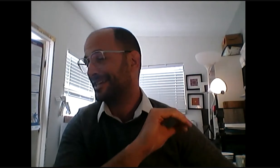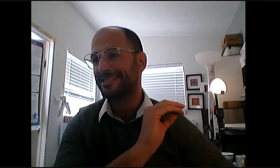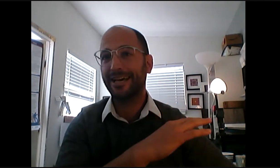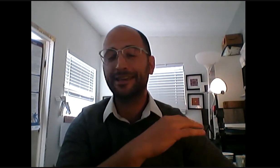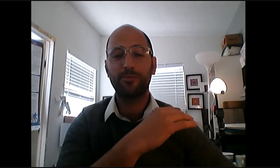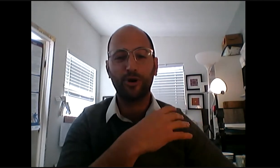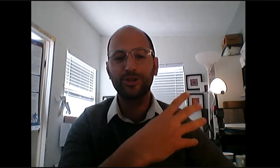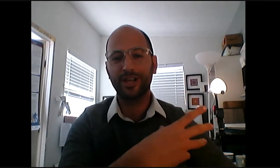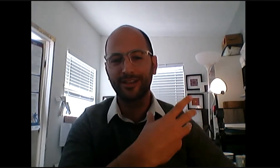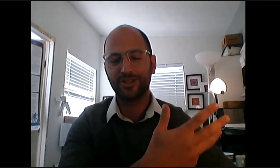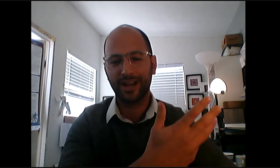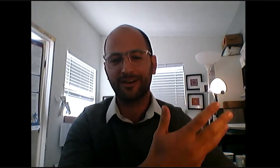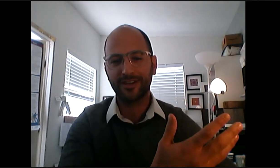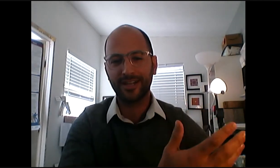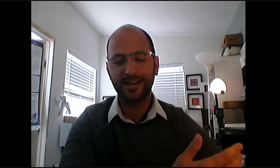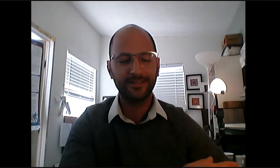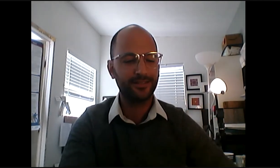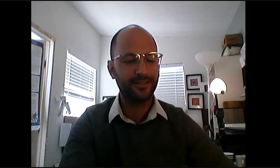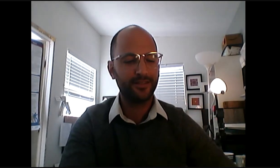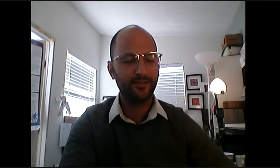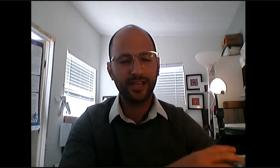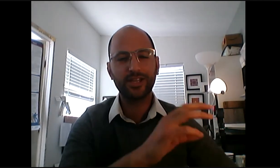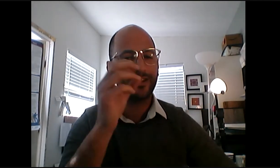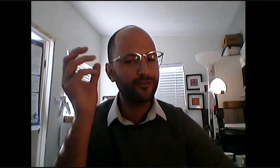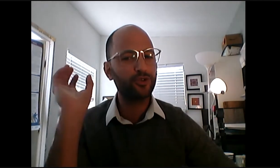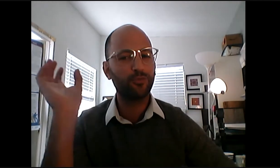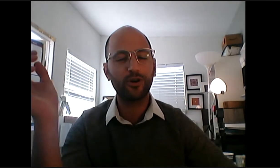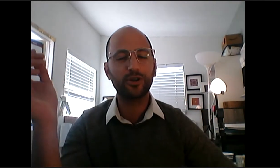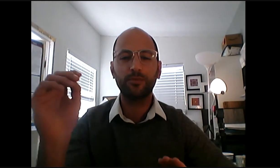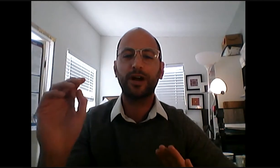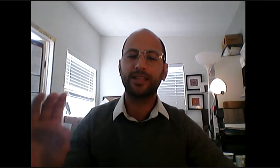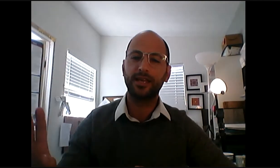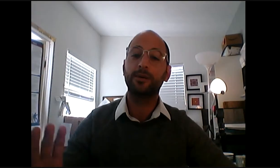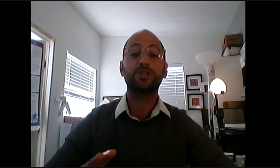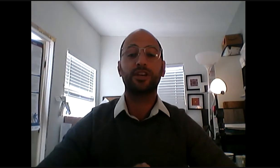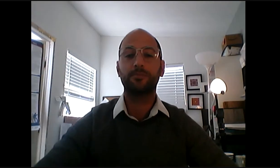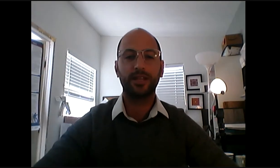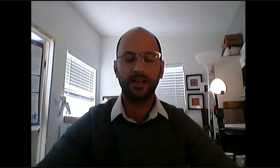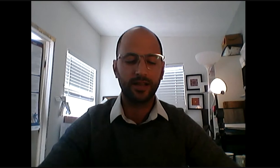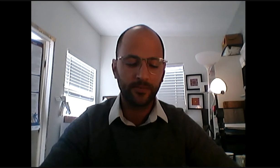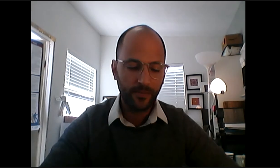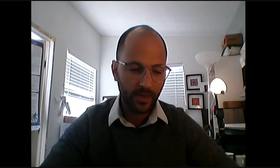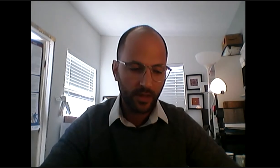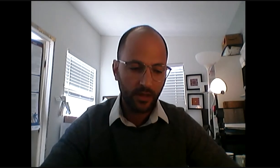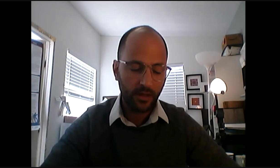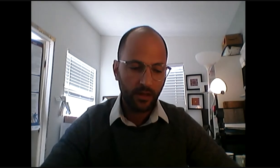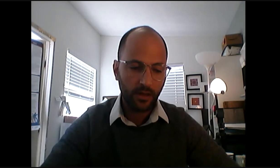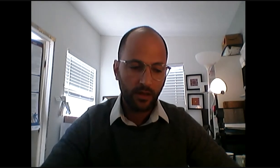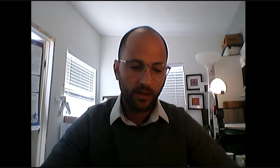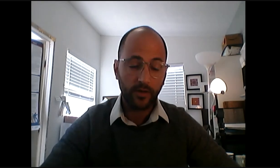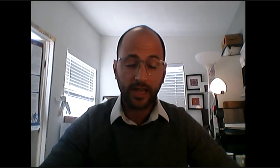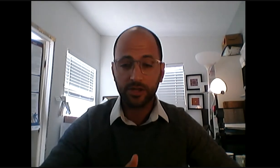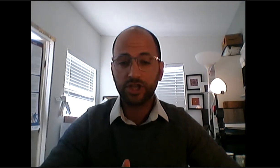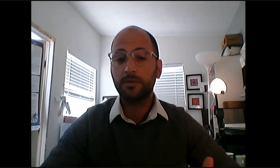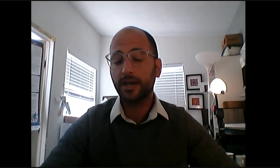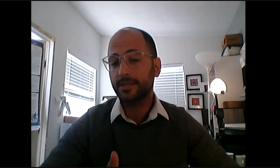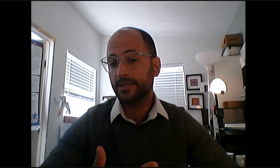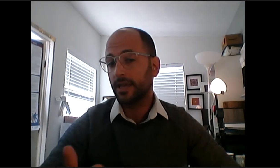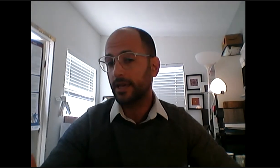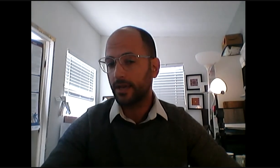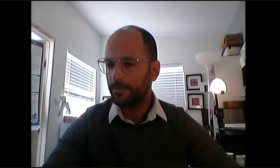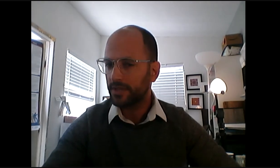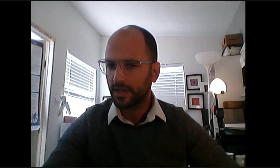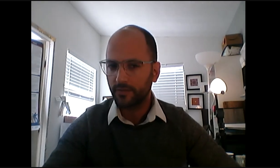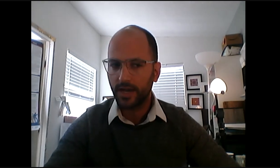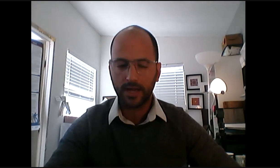איך נקרא לזה, הזרעים בראש שלי של ההבנה, וישב לי איפשהו בראש, יום אחד אני גם אשקיע בנדלן. וכמה שנים אחרי